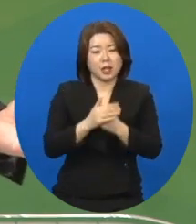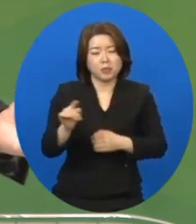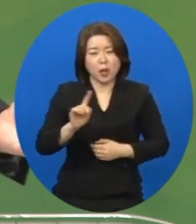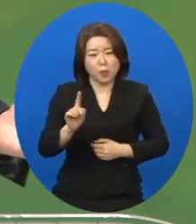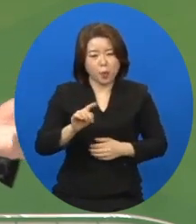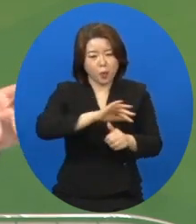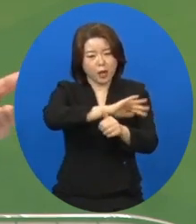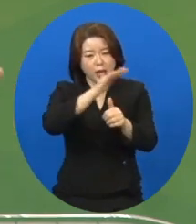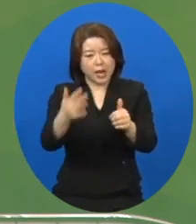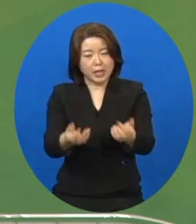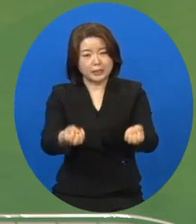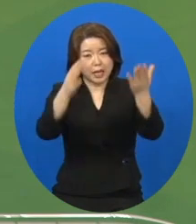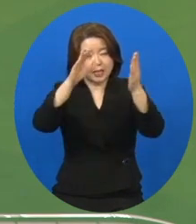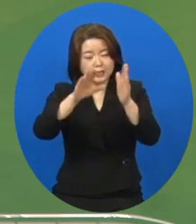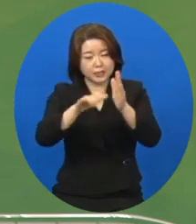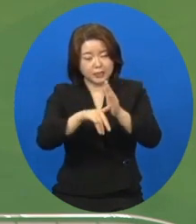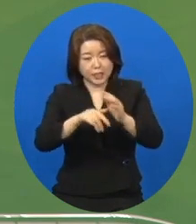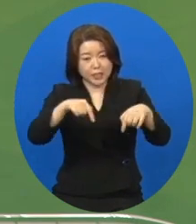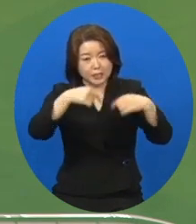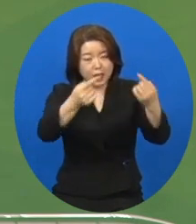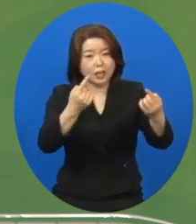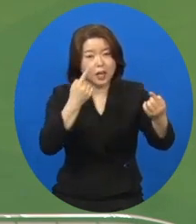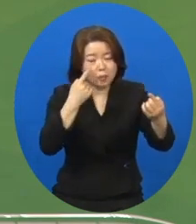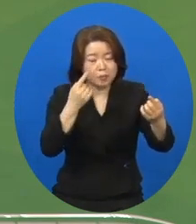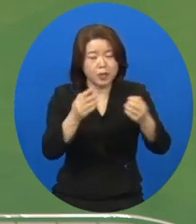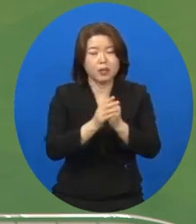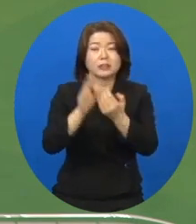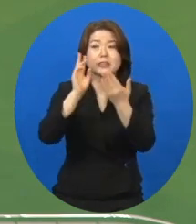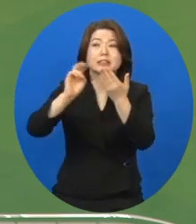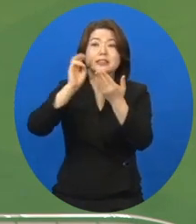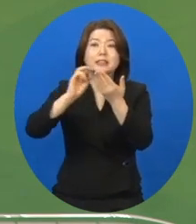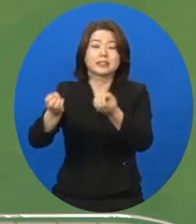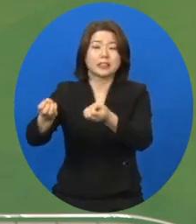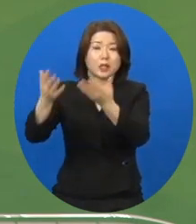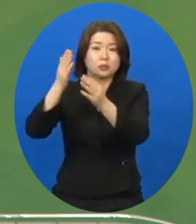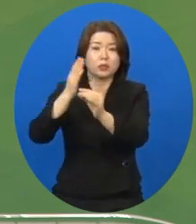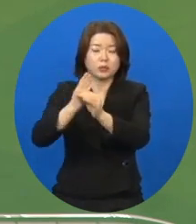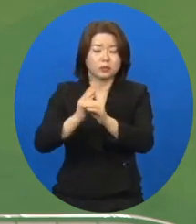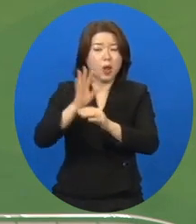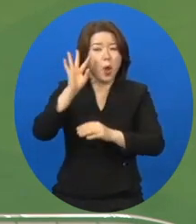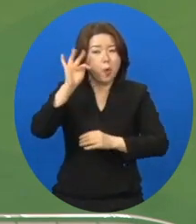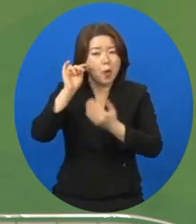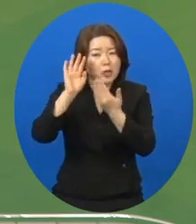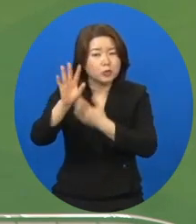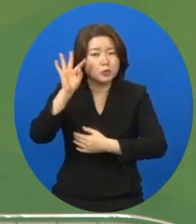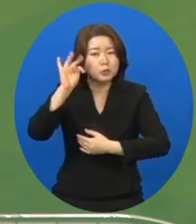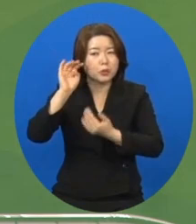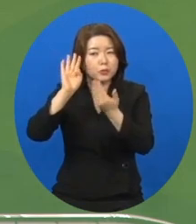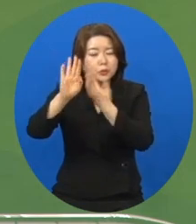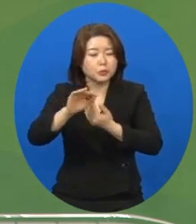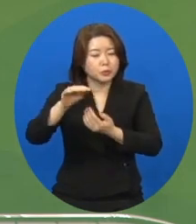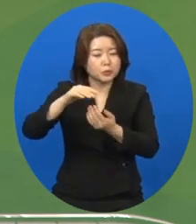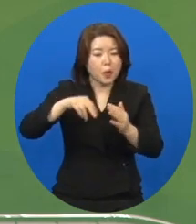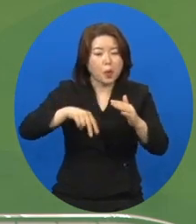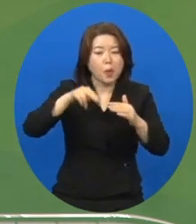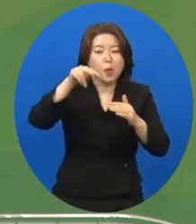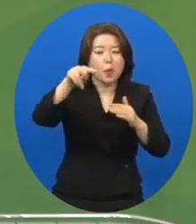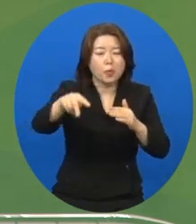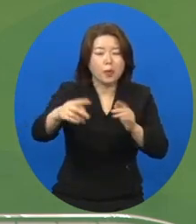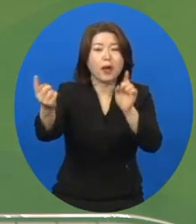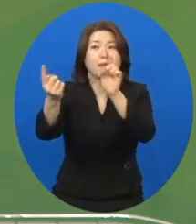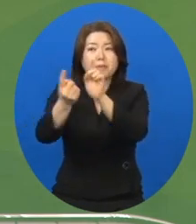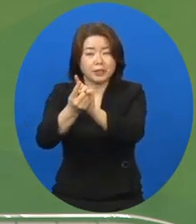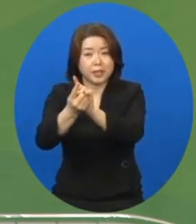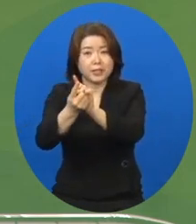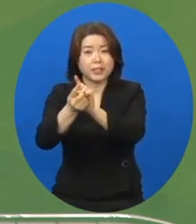가면 장례식 찬송가 중에 며칠 후 며칠 후 요단강 건너가 만나리 그런 찬송을 부르잖아요.